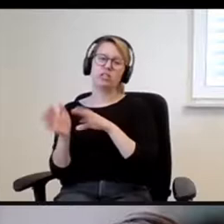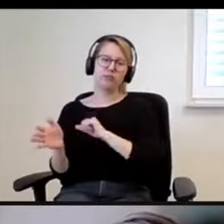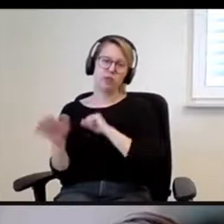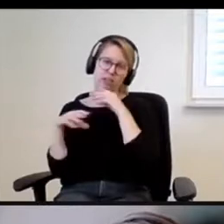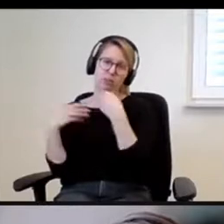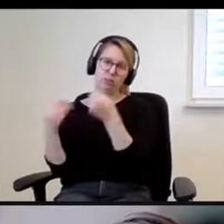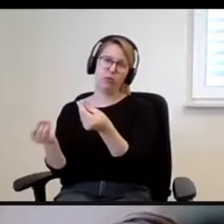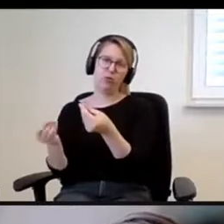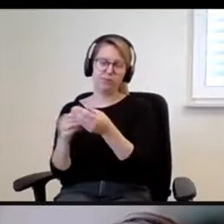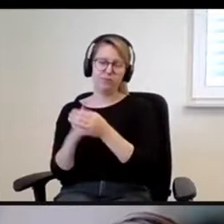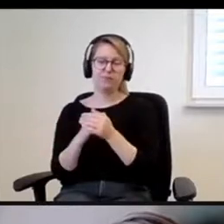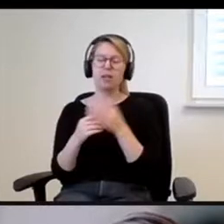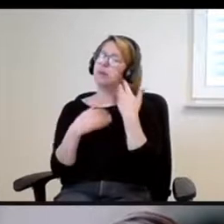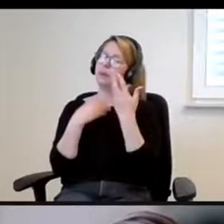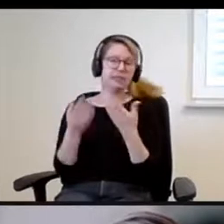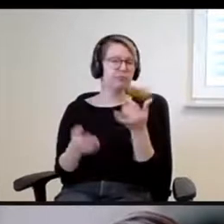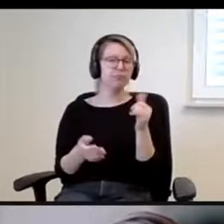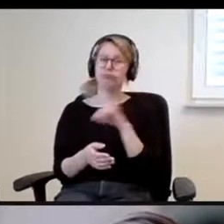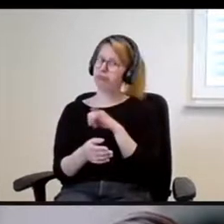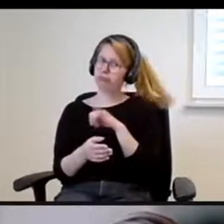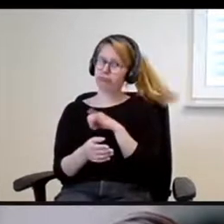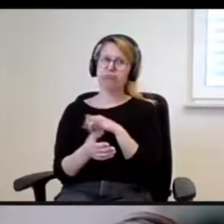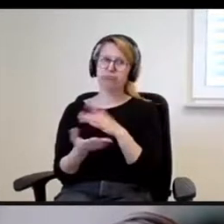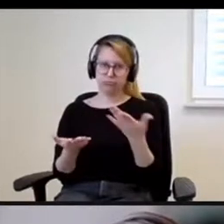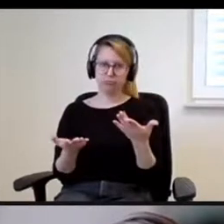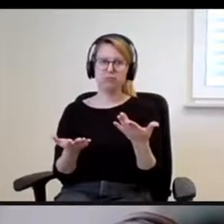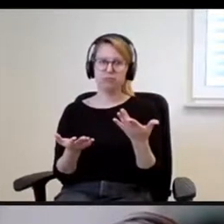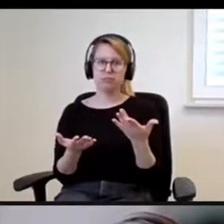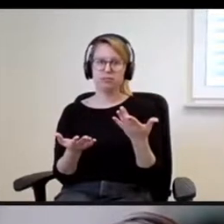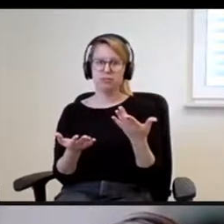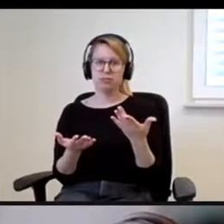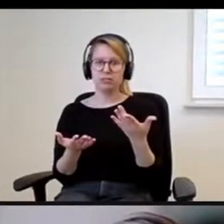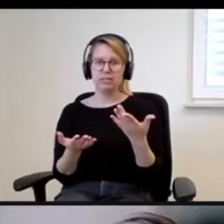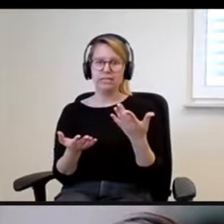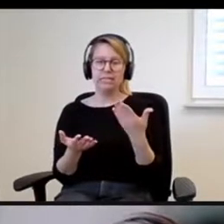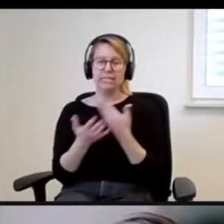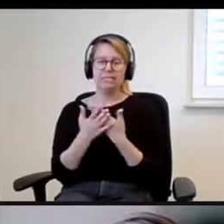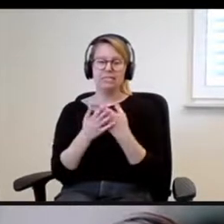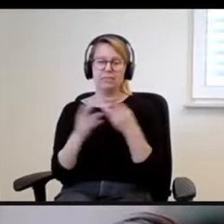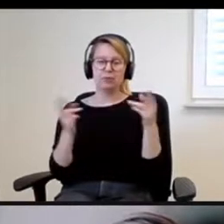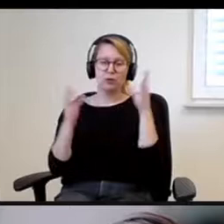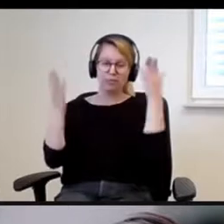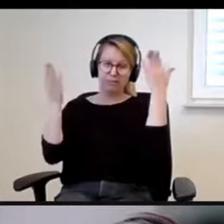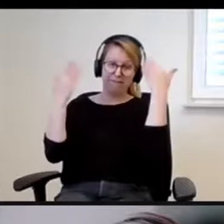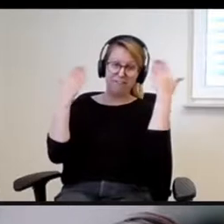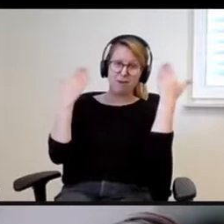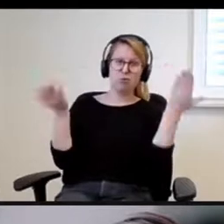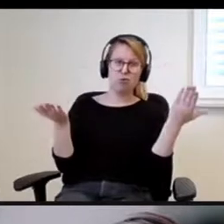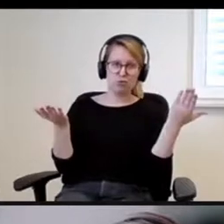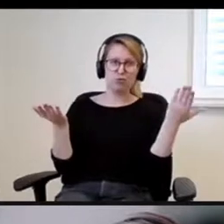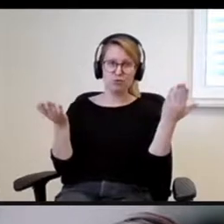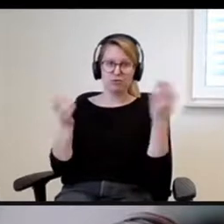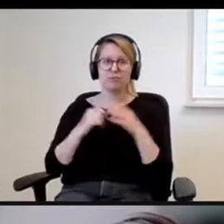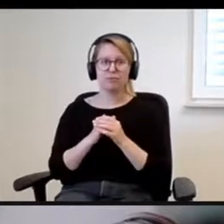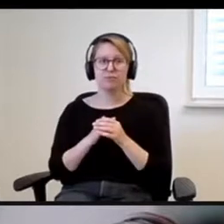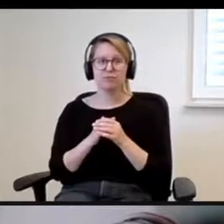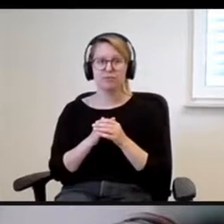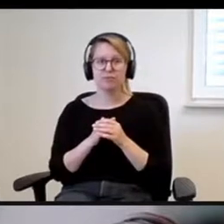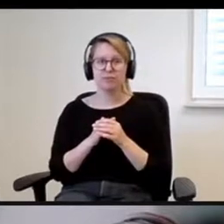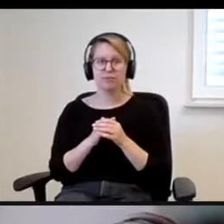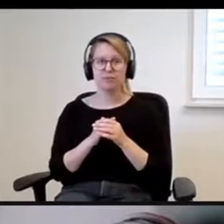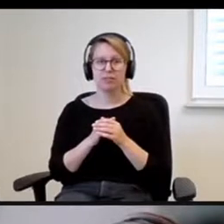voulais juste faire un peu de publicité pour cet excellent rapport, qui existe d'ailleurs aussi en version facile à lire. C'était toute une